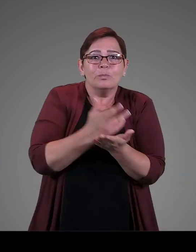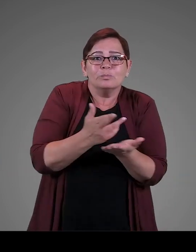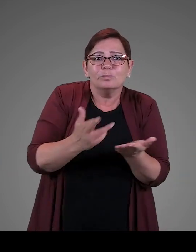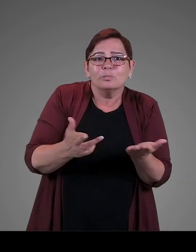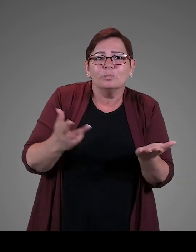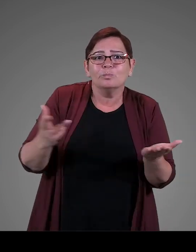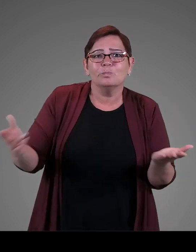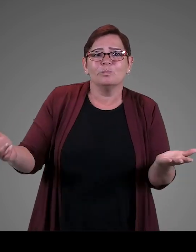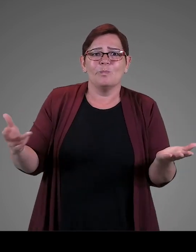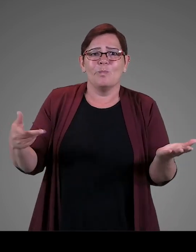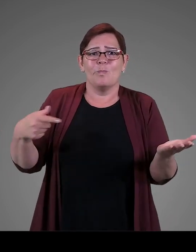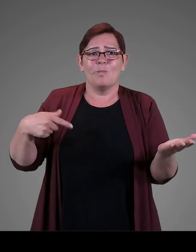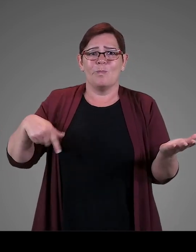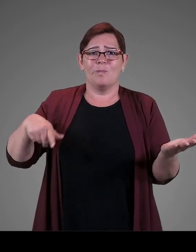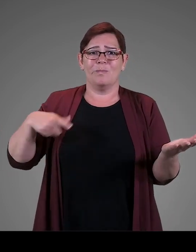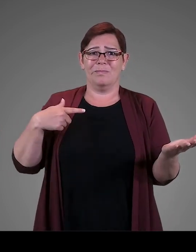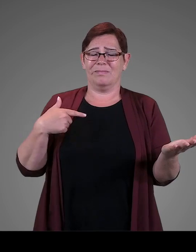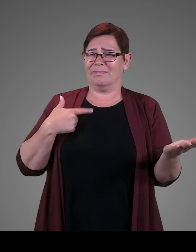je